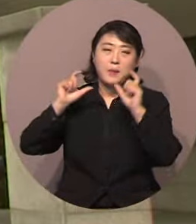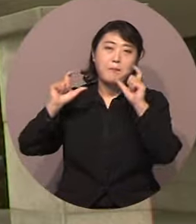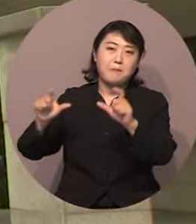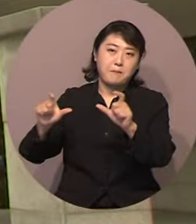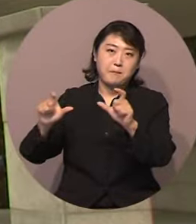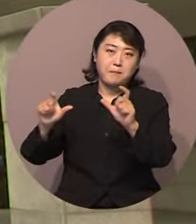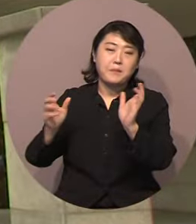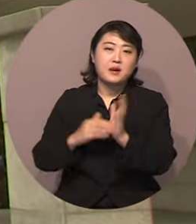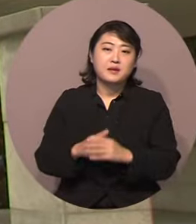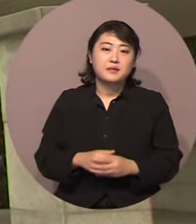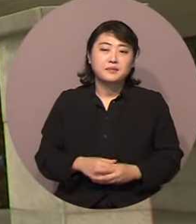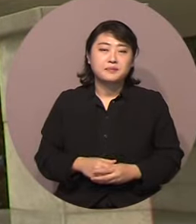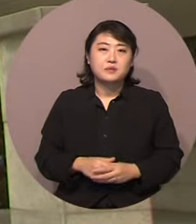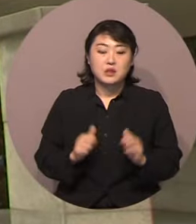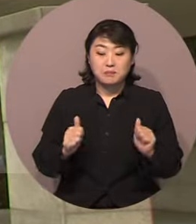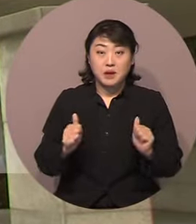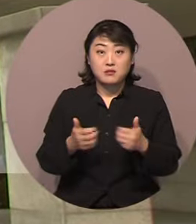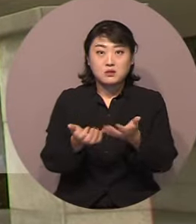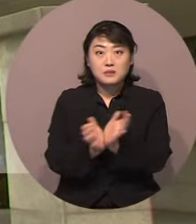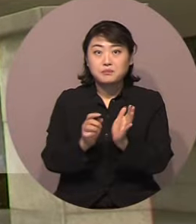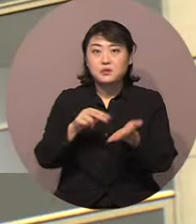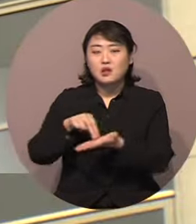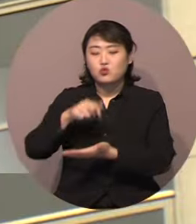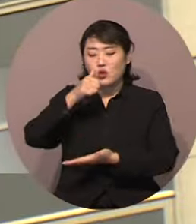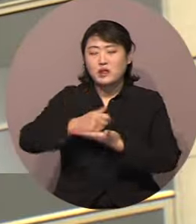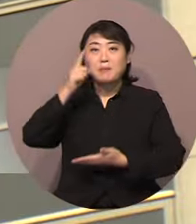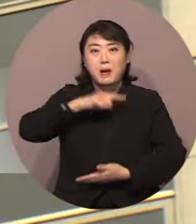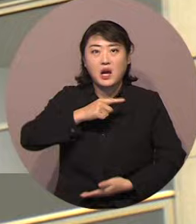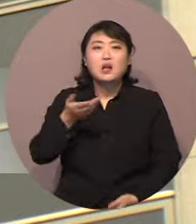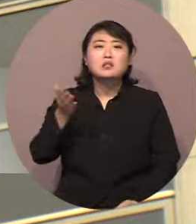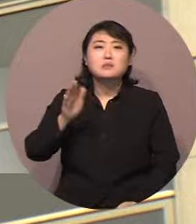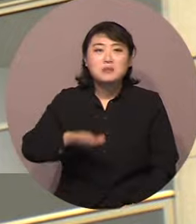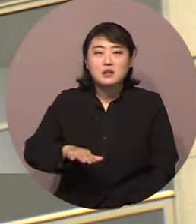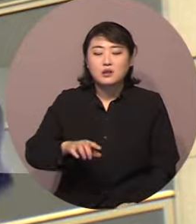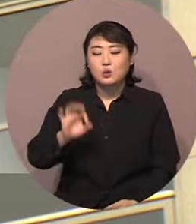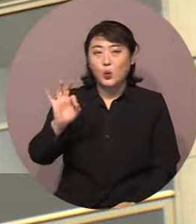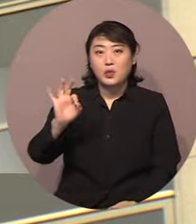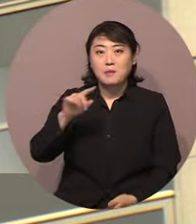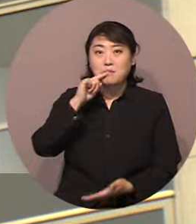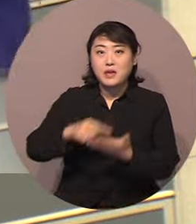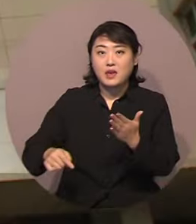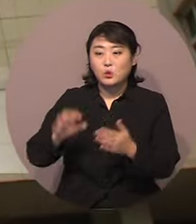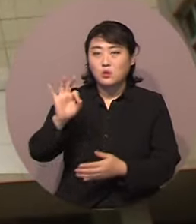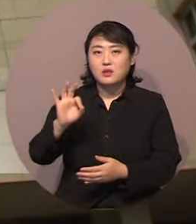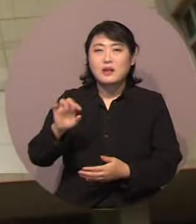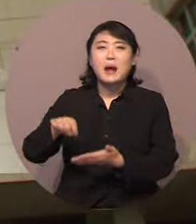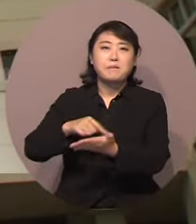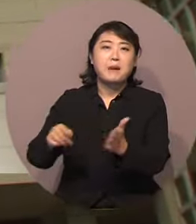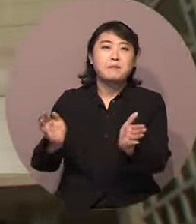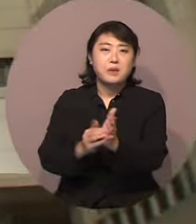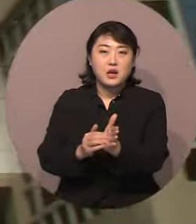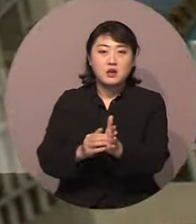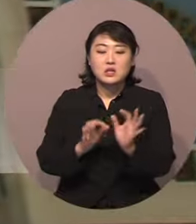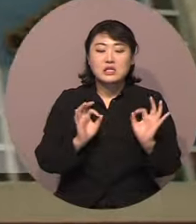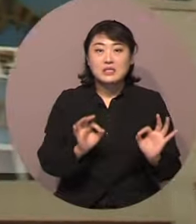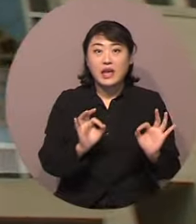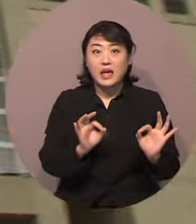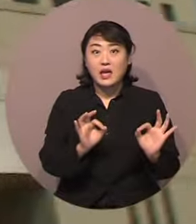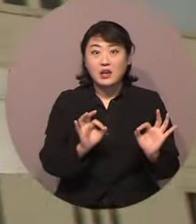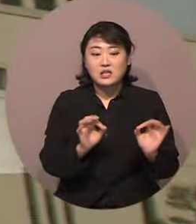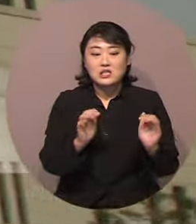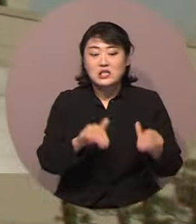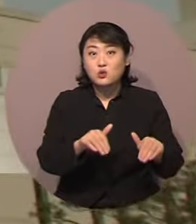선고했습니다 재판부는 죄질이 매우 나쁘지만 피해금액을 모두 금융기관에 상했고 금융기관 직원을 직접